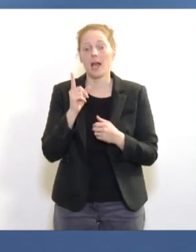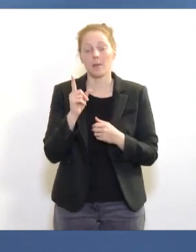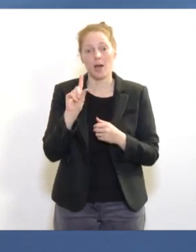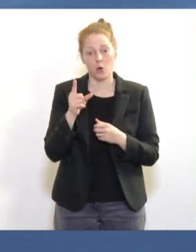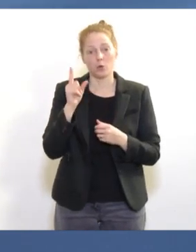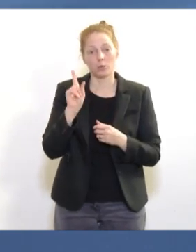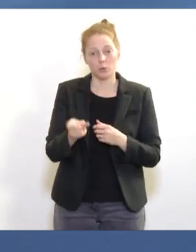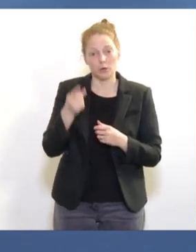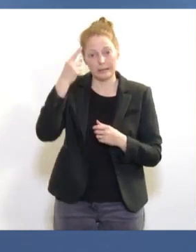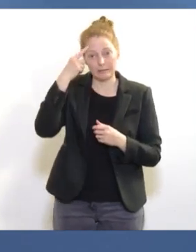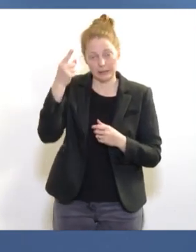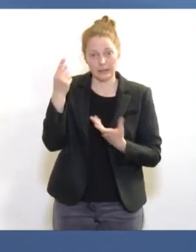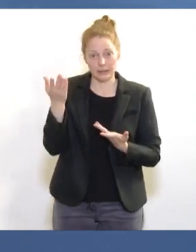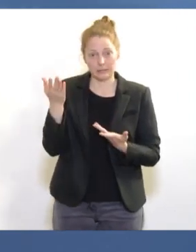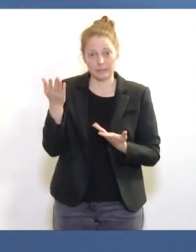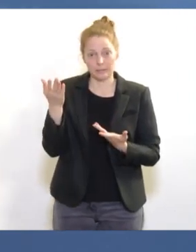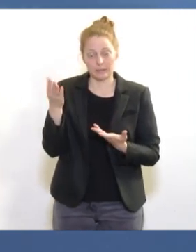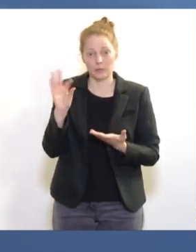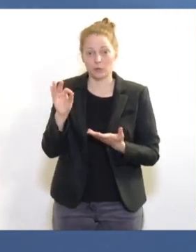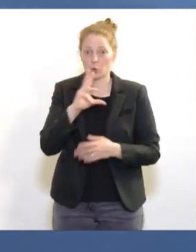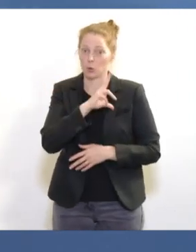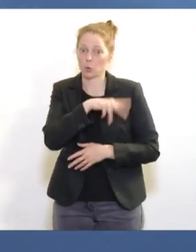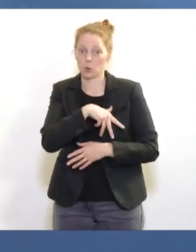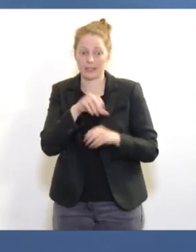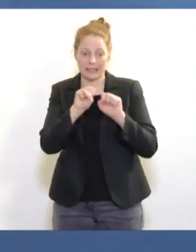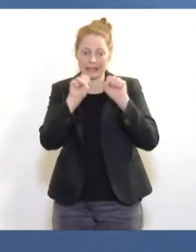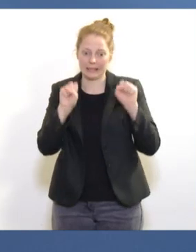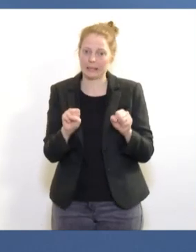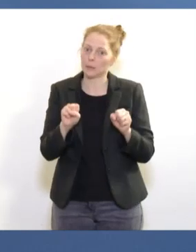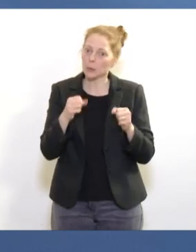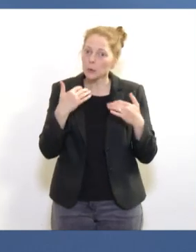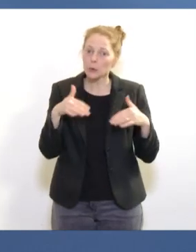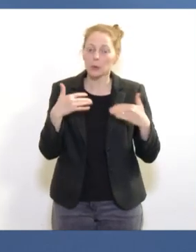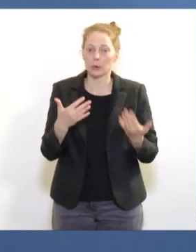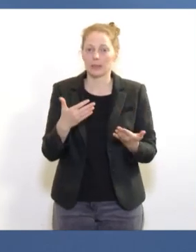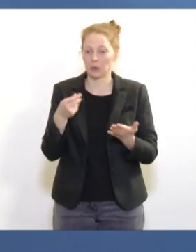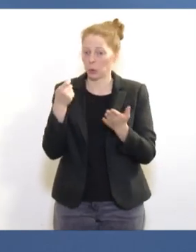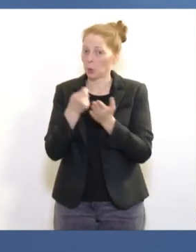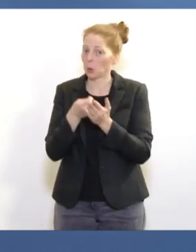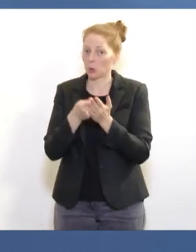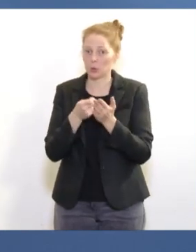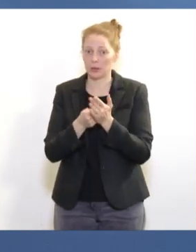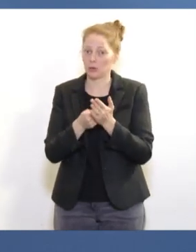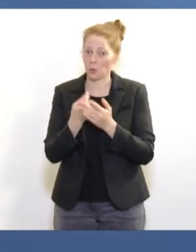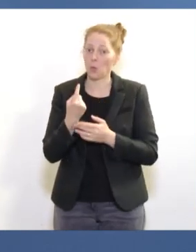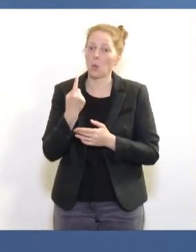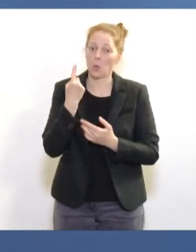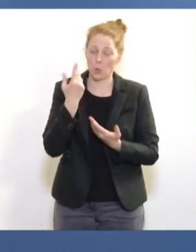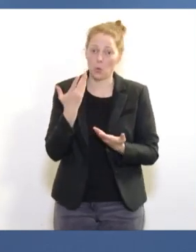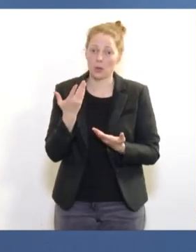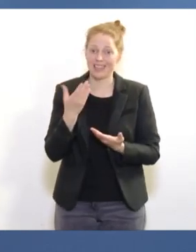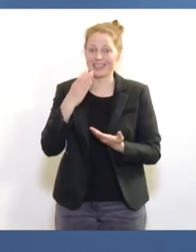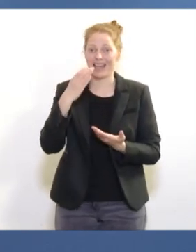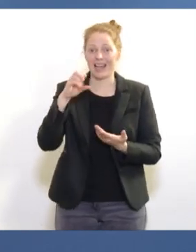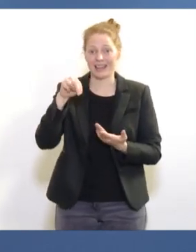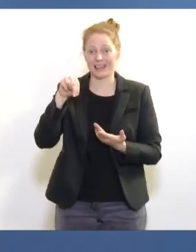auch wissen, dass natürlich ein Sozialsystem auch belastet, weil die Kosten von dem Congé pour raison familiale von der